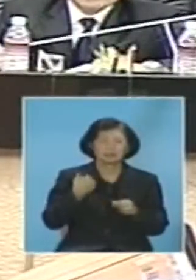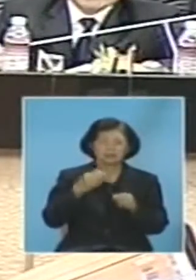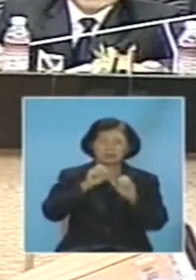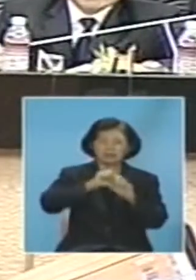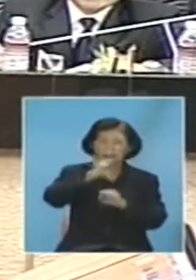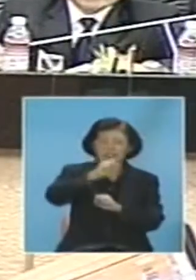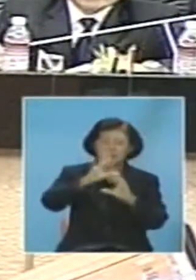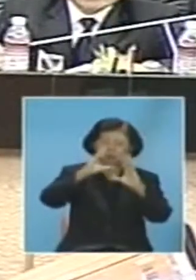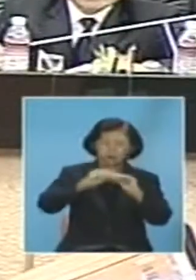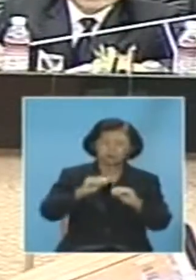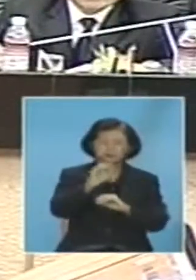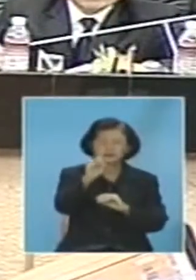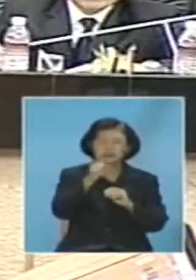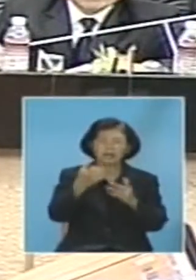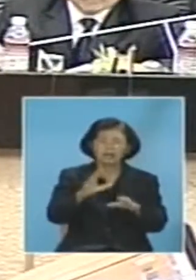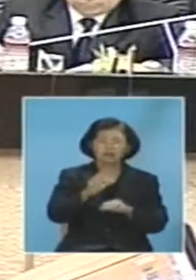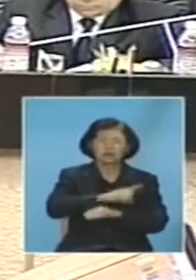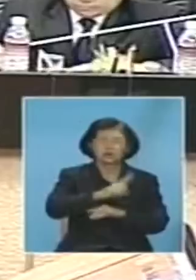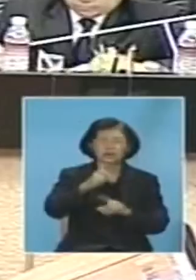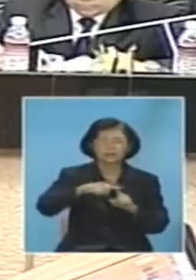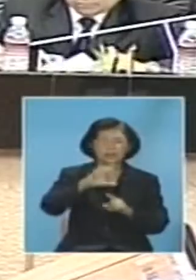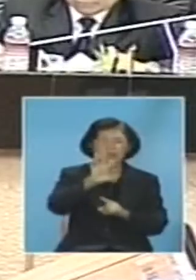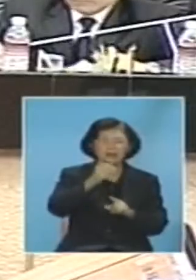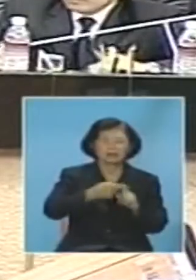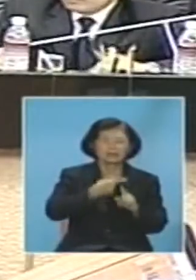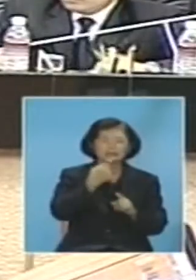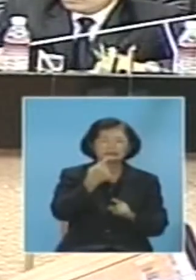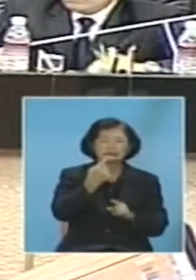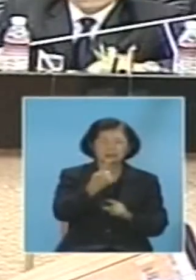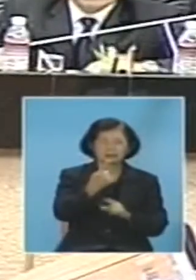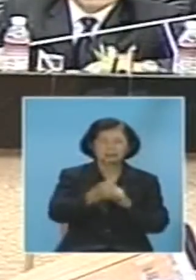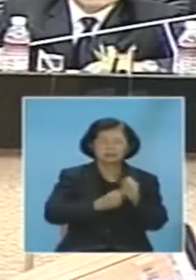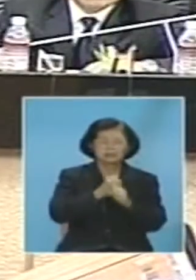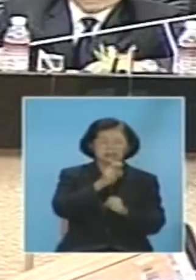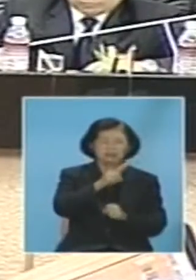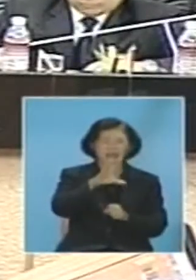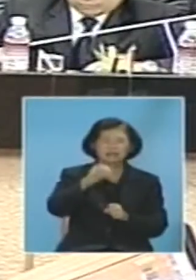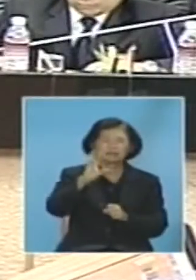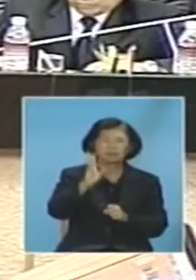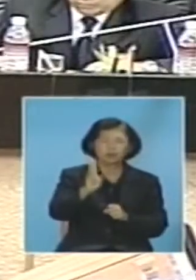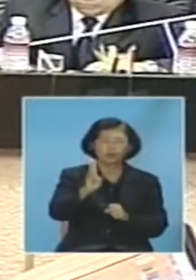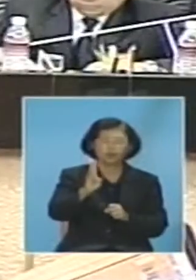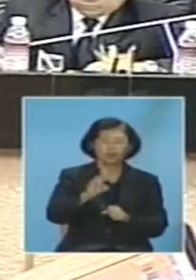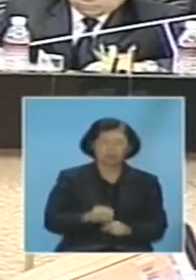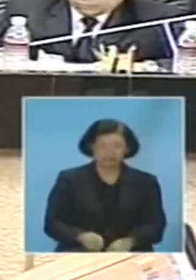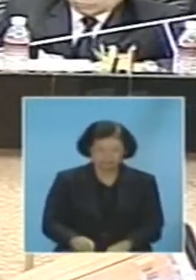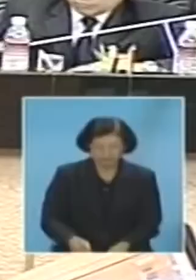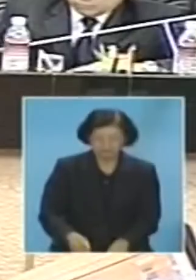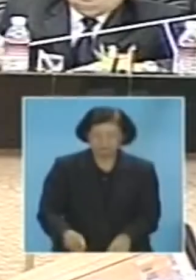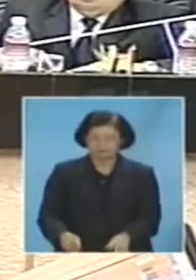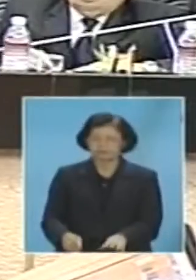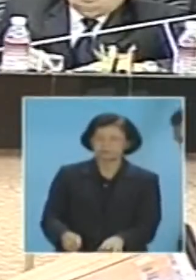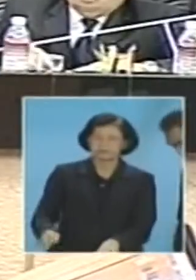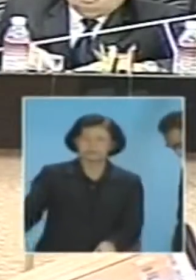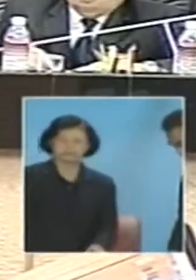าศยุบสภาไปแล้วค่ะเมื่อวันที่9ธันวาคม2556และมีฐานะเป็นรัฐบาลรักษา